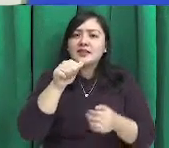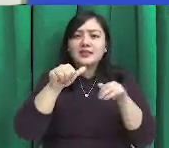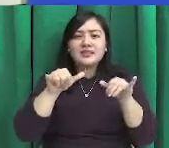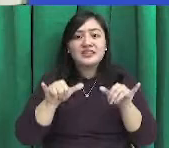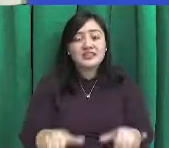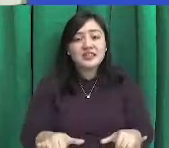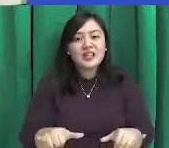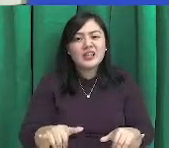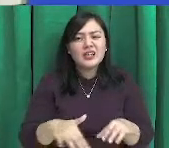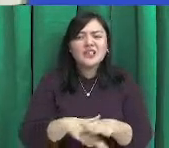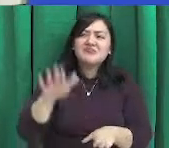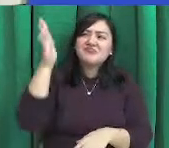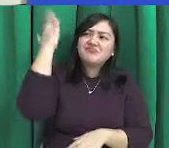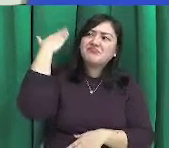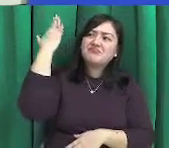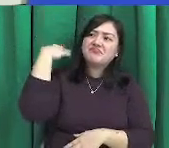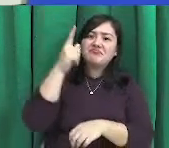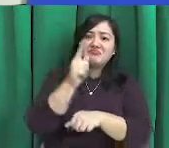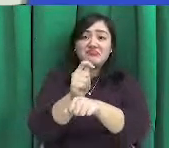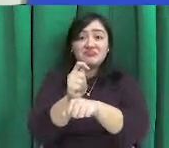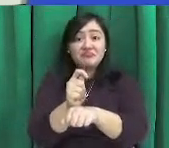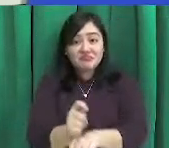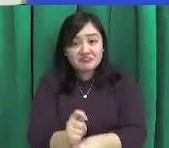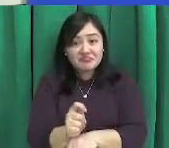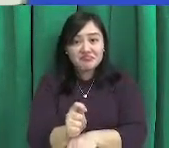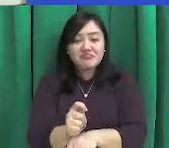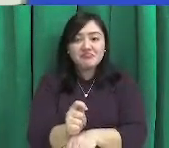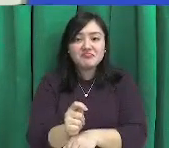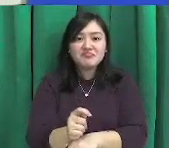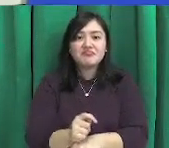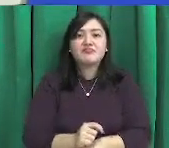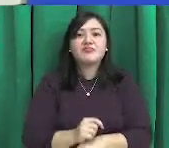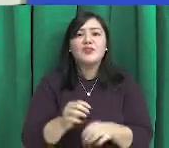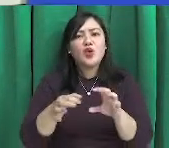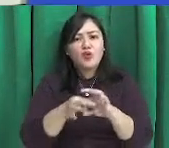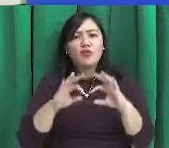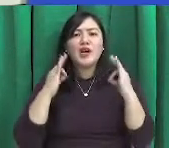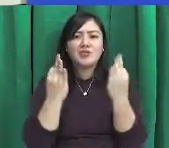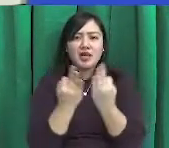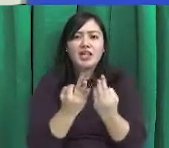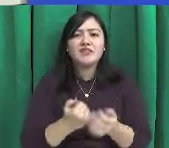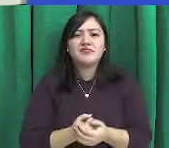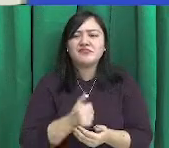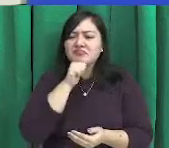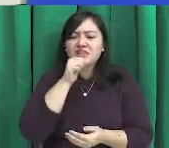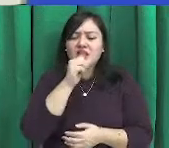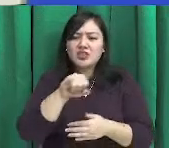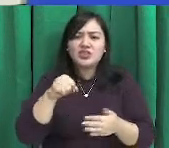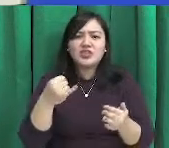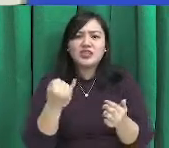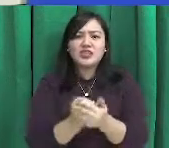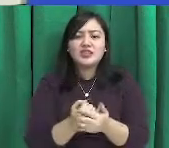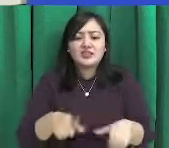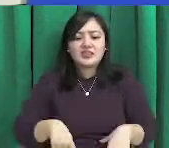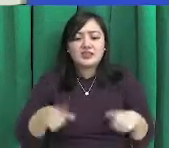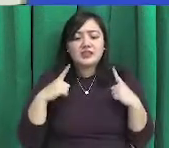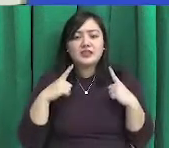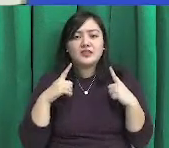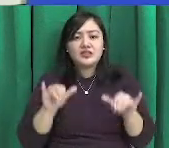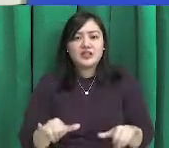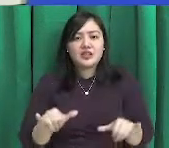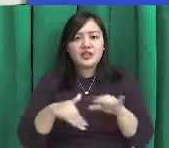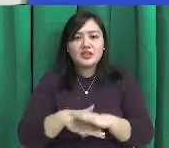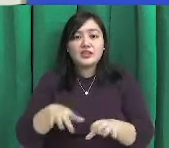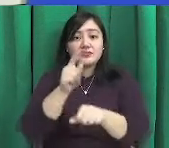sa nakalakihan ng po natin na tradisyon ng pamilya. You see? Now, alam nyo minsan ang